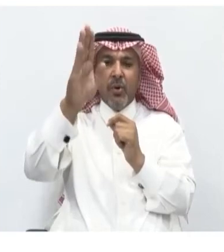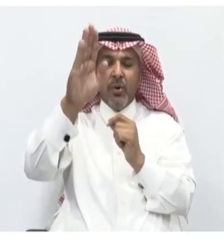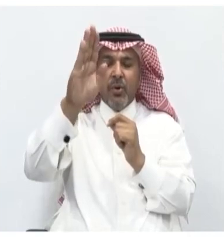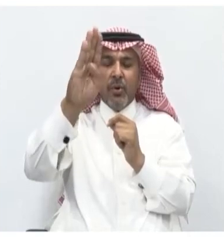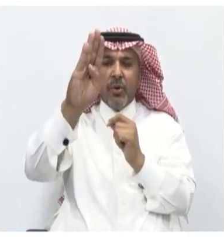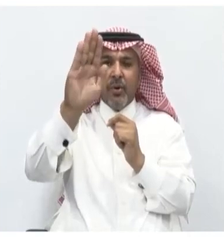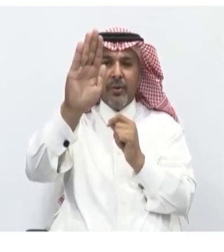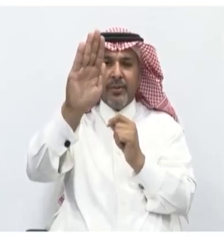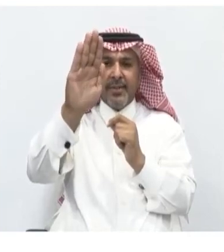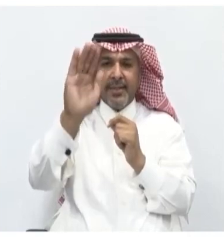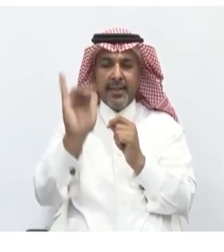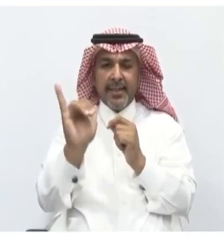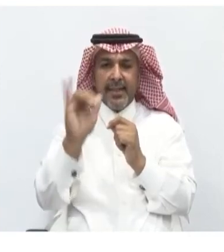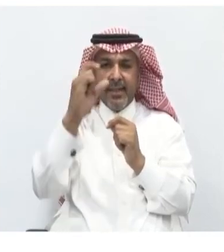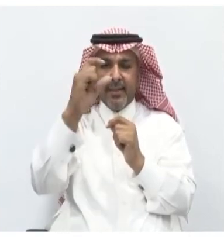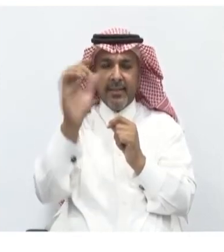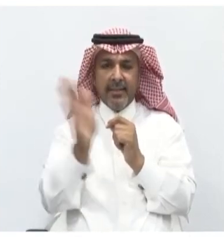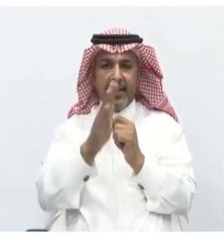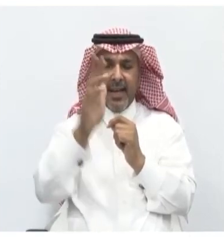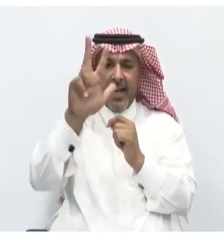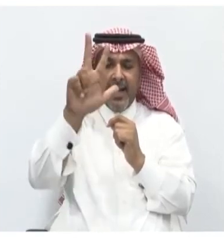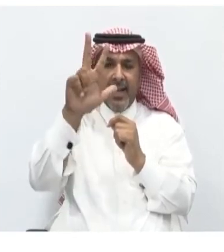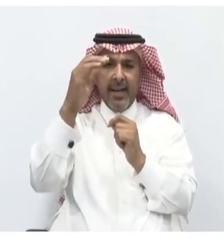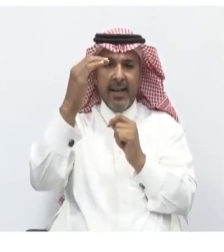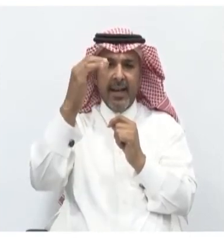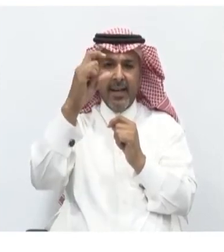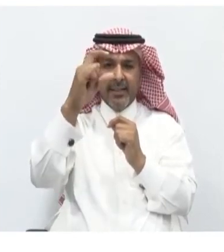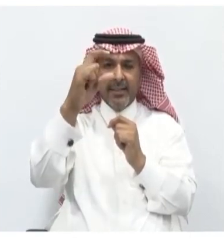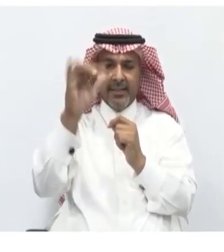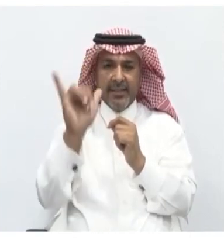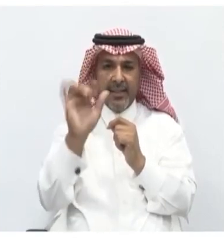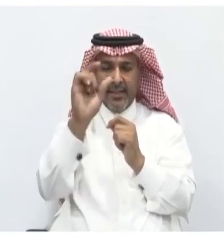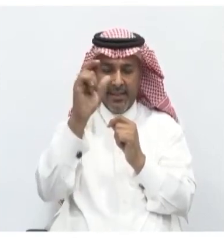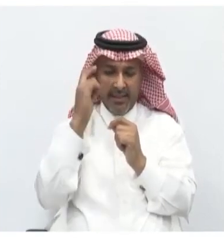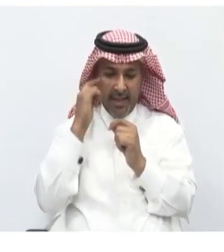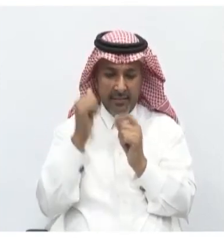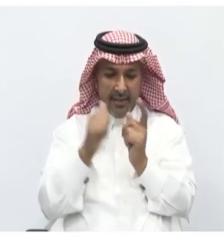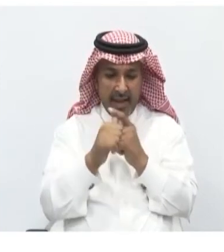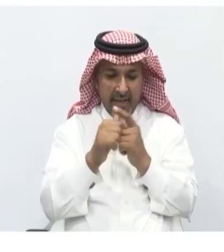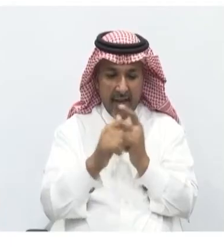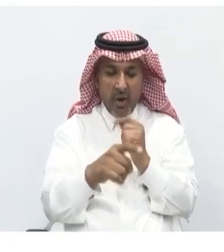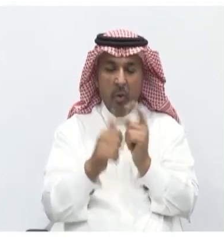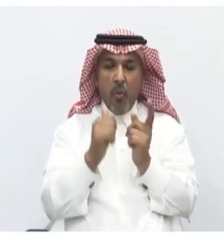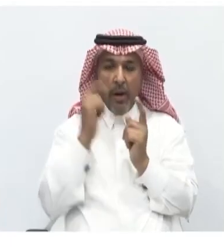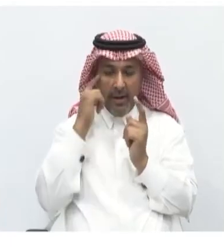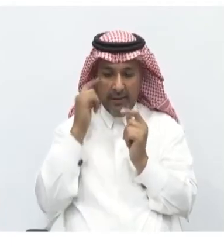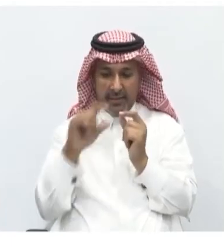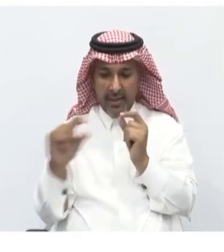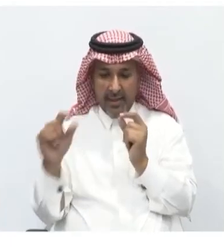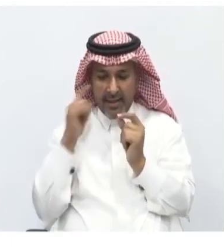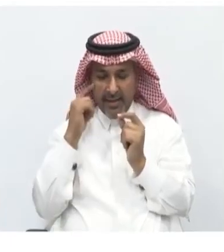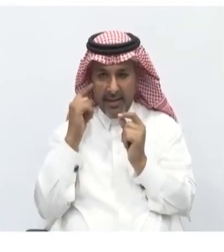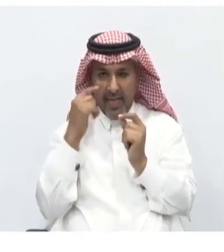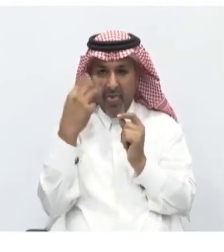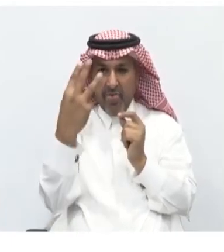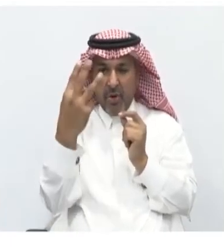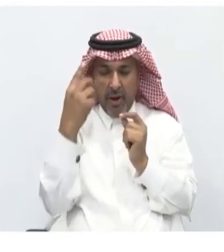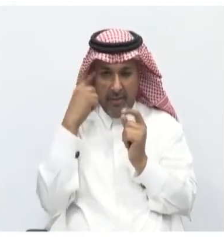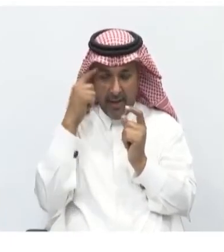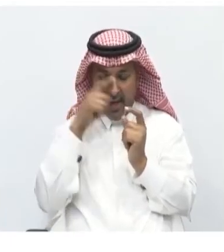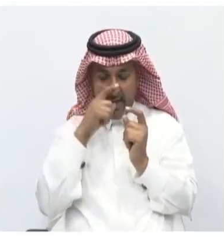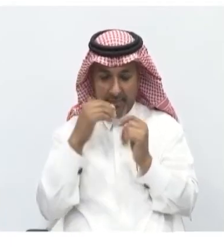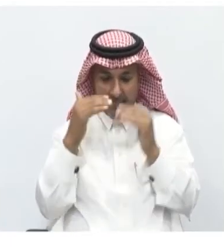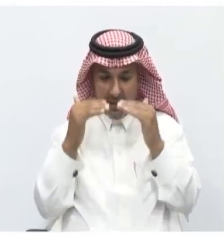لفظي نكتبها بالطريقه الجسيمات اربع ذرات من الحديد زائد ثلاث